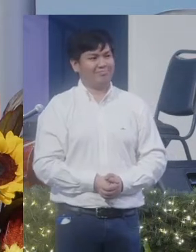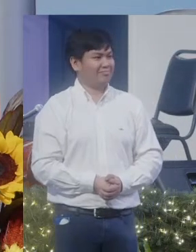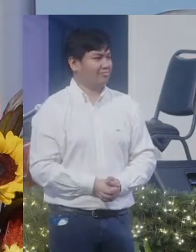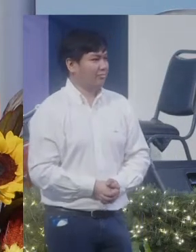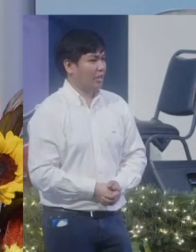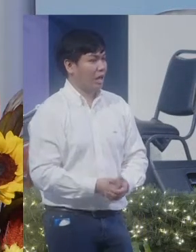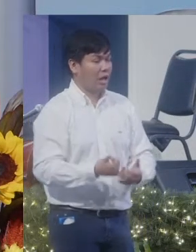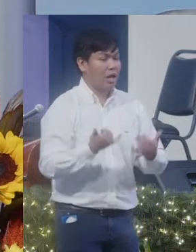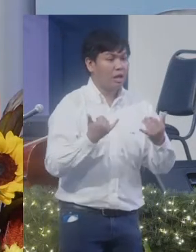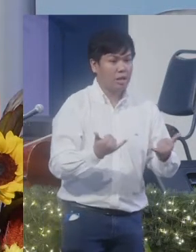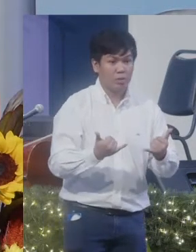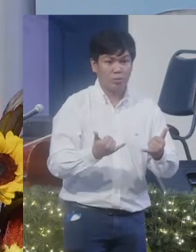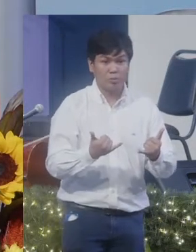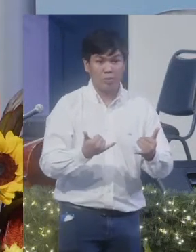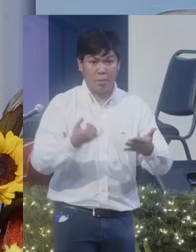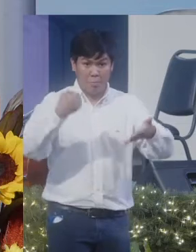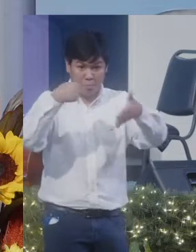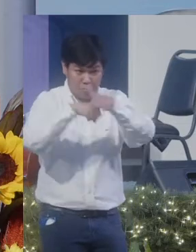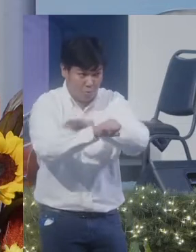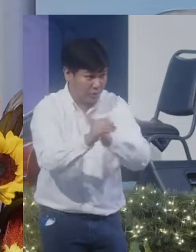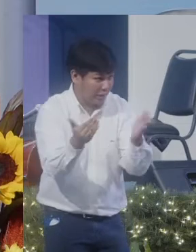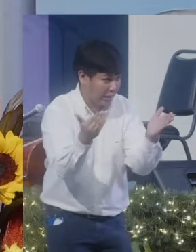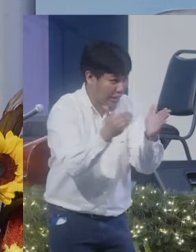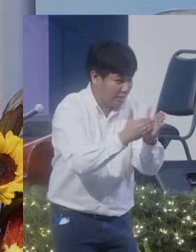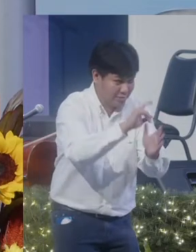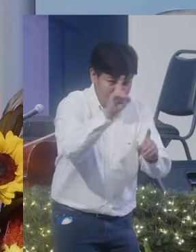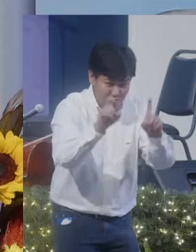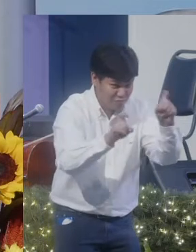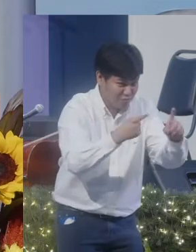binuhay na muli ng ating Panginoon, born again,